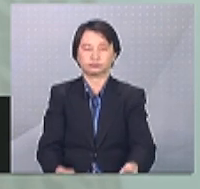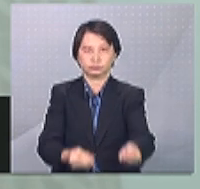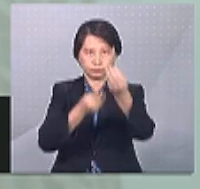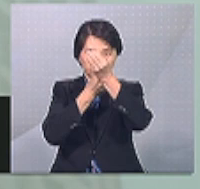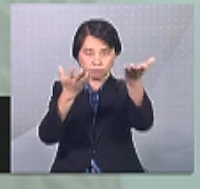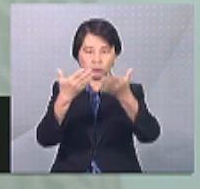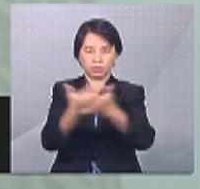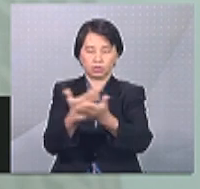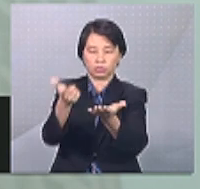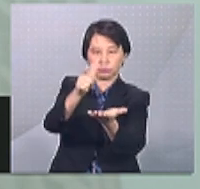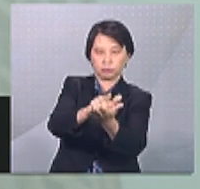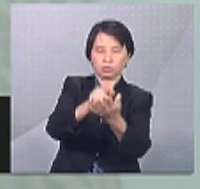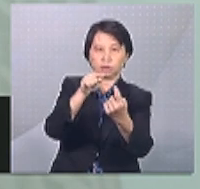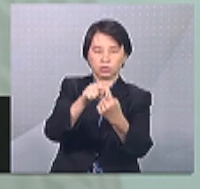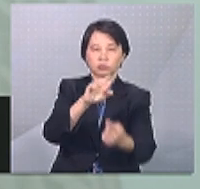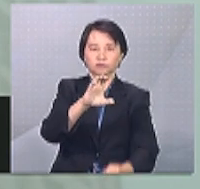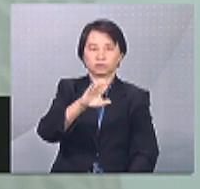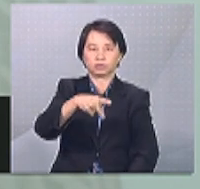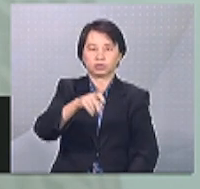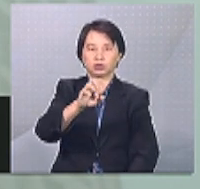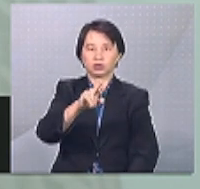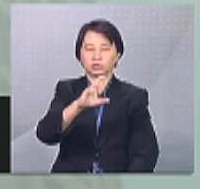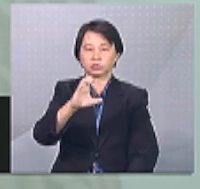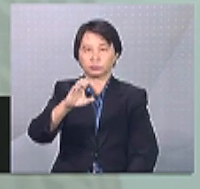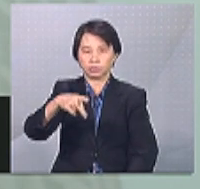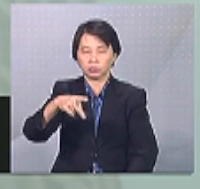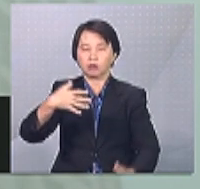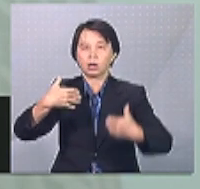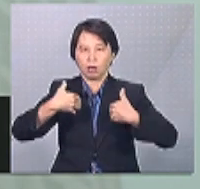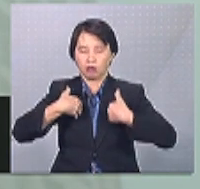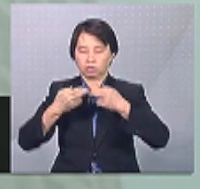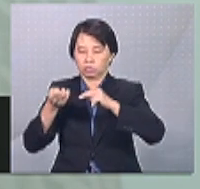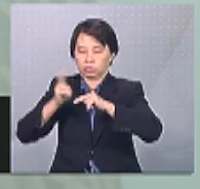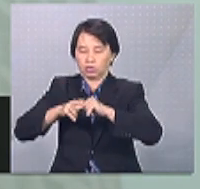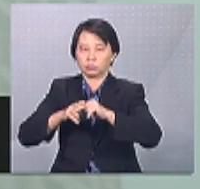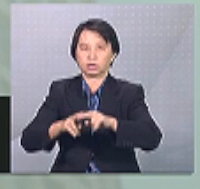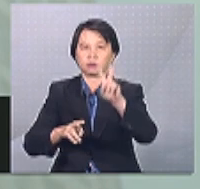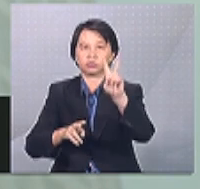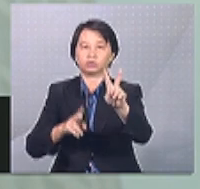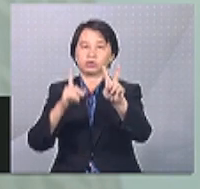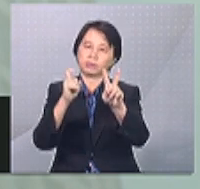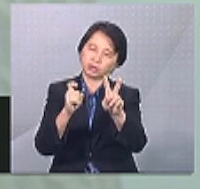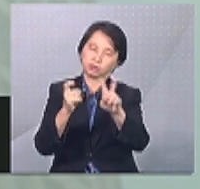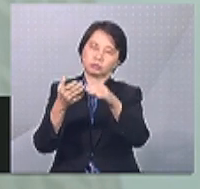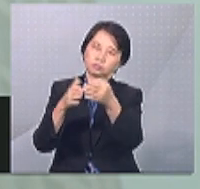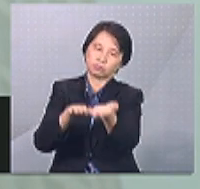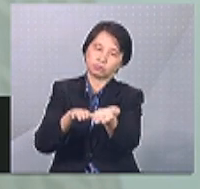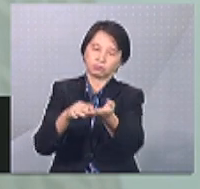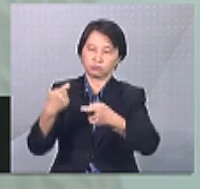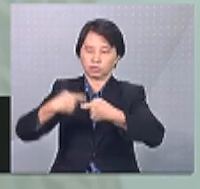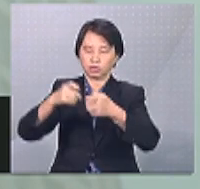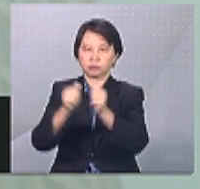CPRC Kebangsaan, duka cita dimaklumkan bahawa terdapat pertambahan 2 kes kematian berkaitan